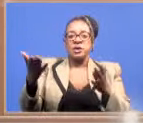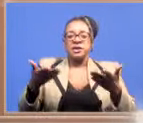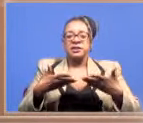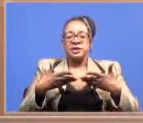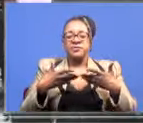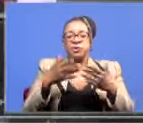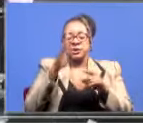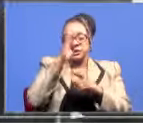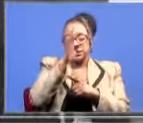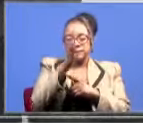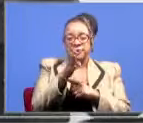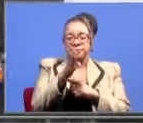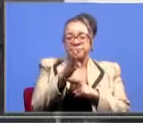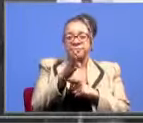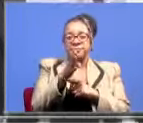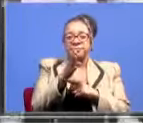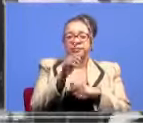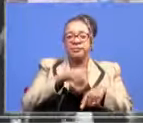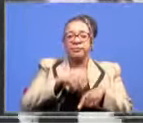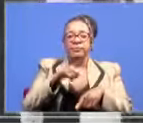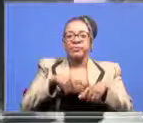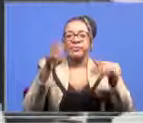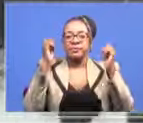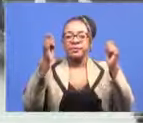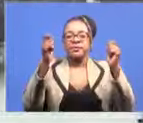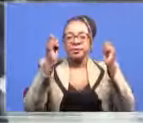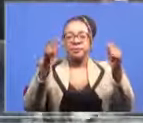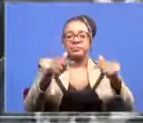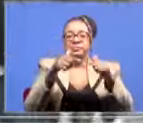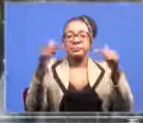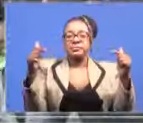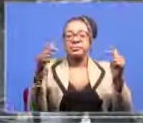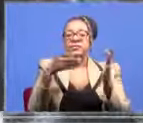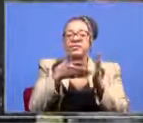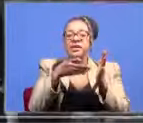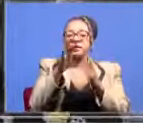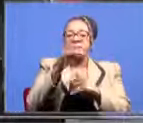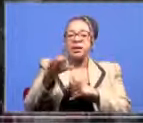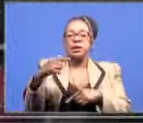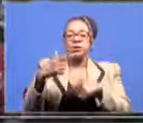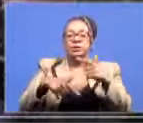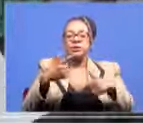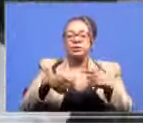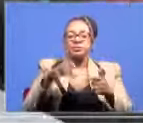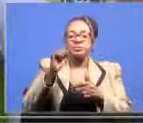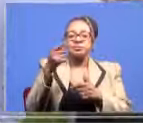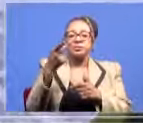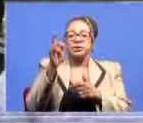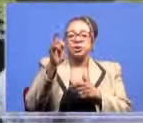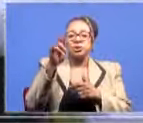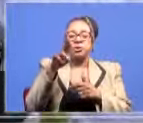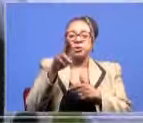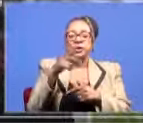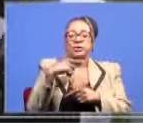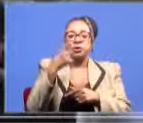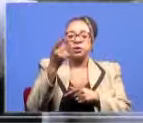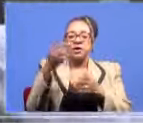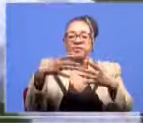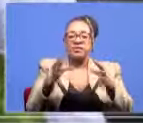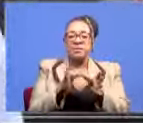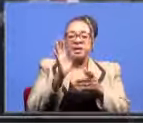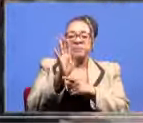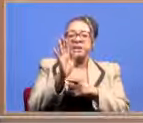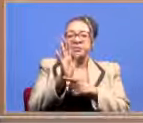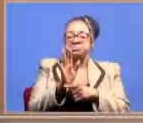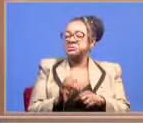on Sunday. Wakati wa maandamano ya kupinga mswada wa fedha yakiendelea, Shakur aliambia familia yake kwamba